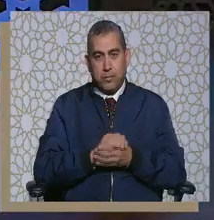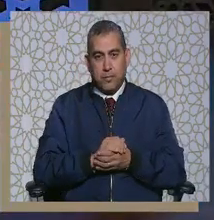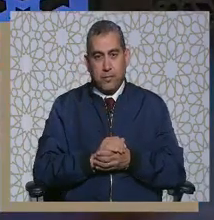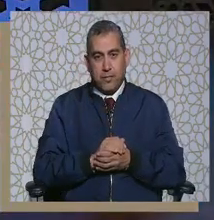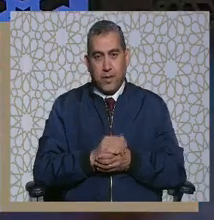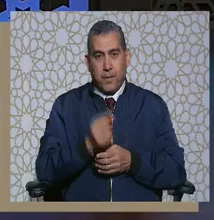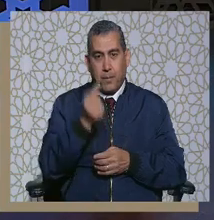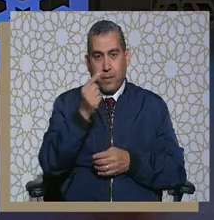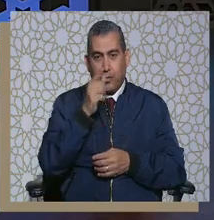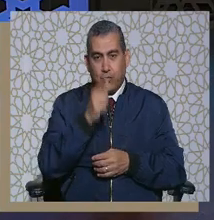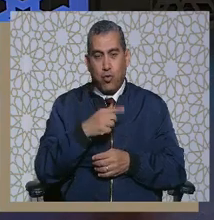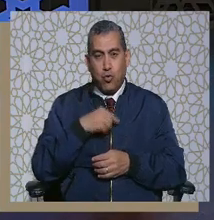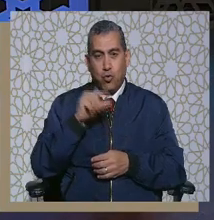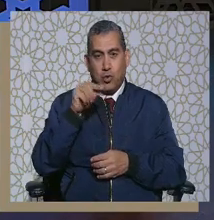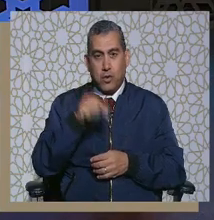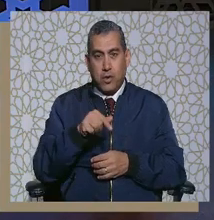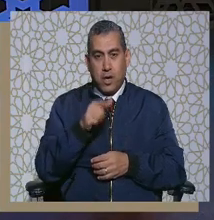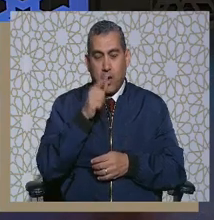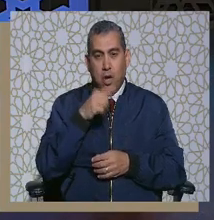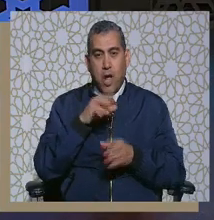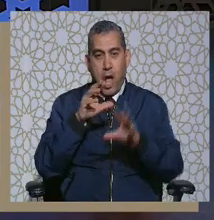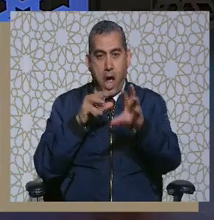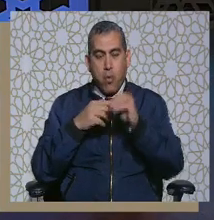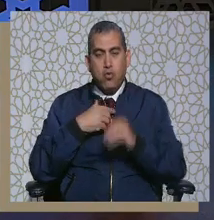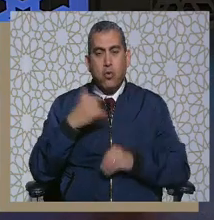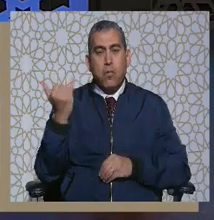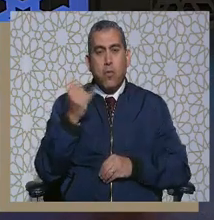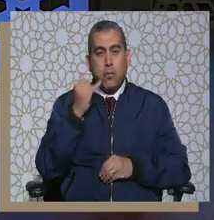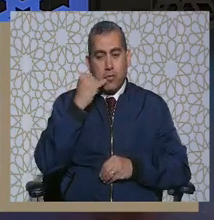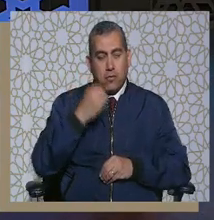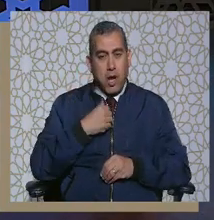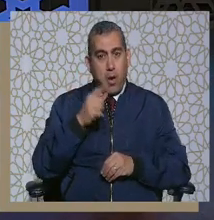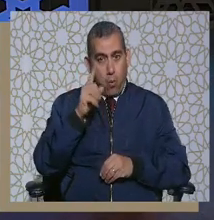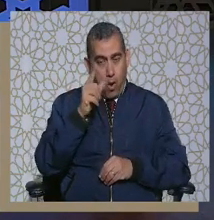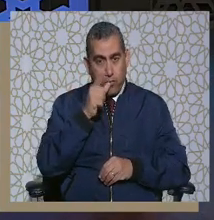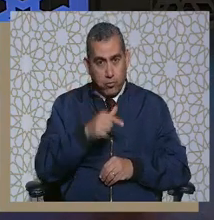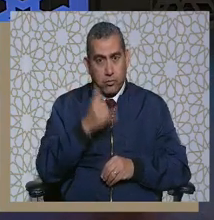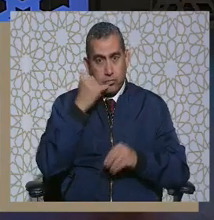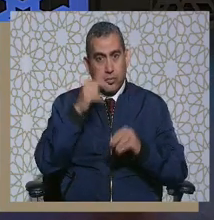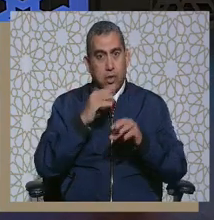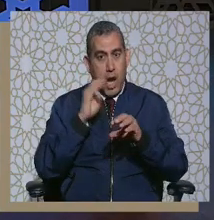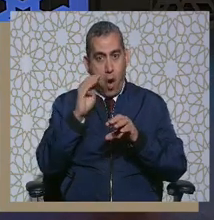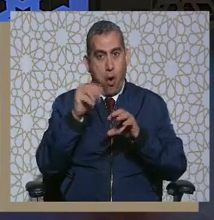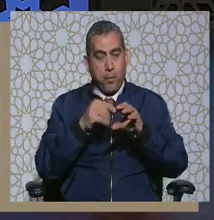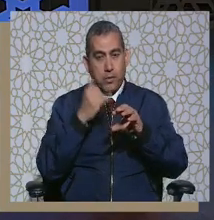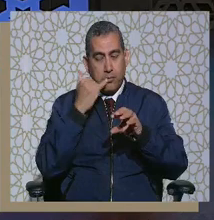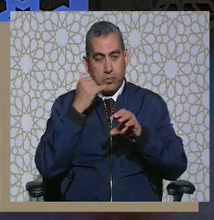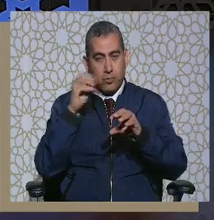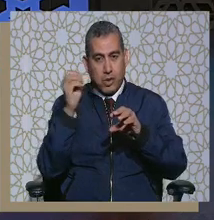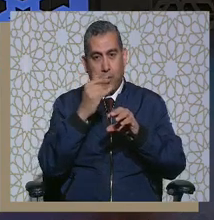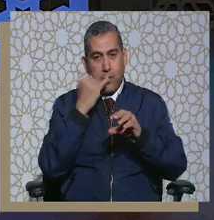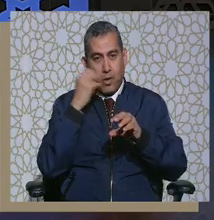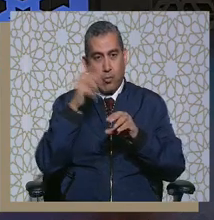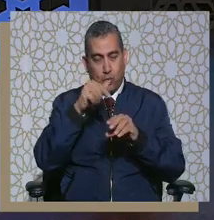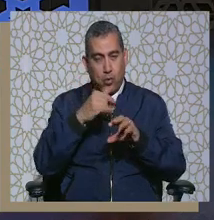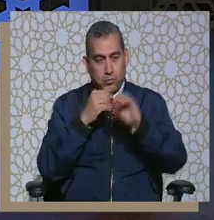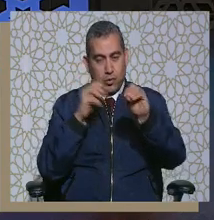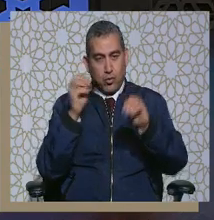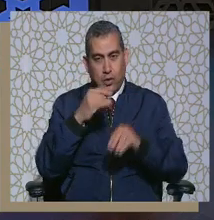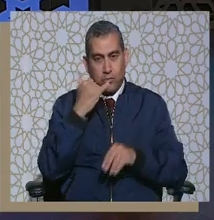اذنك يا يا رب اديه لي بس محتاجاه ضروري بعد اذنك حاضر والله هجاوب على حضرتك حاضر هتاخذ رقم حاضر يا